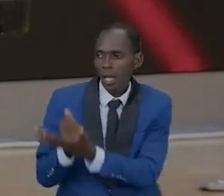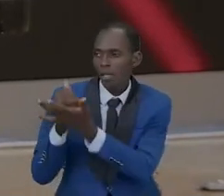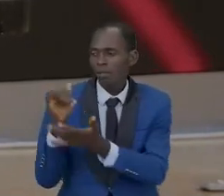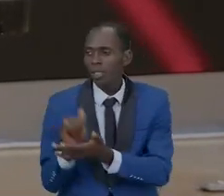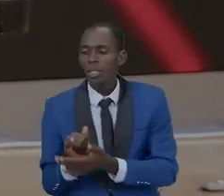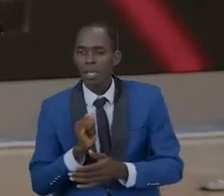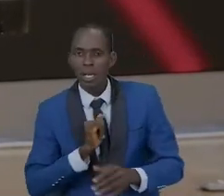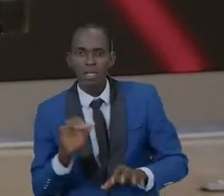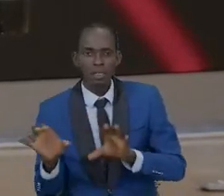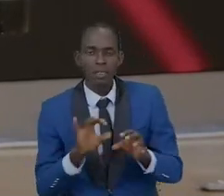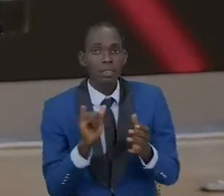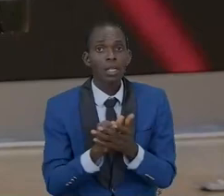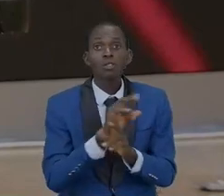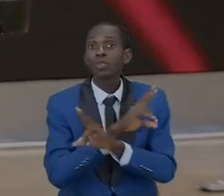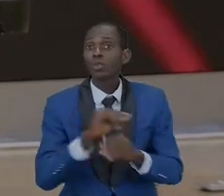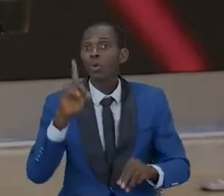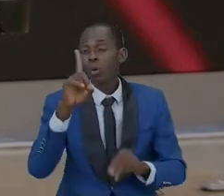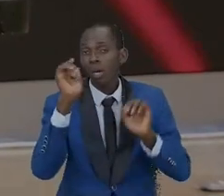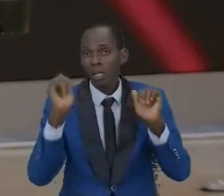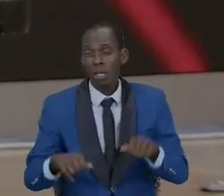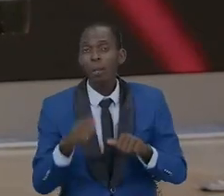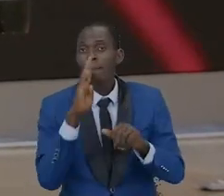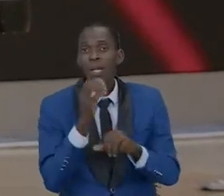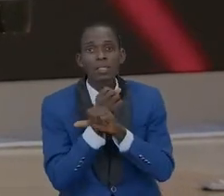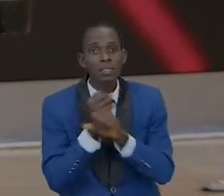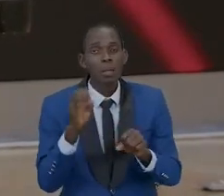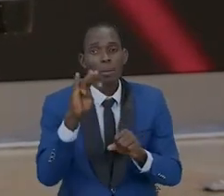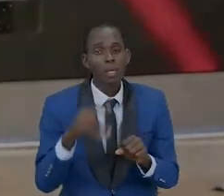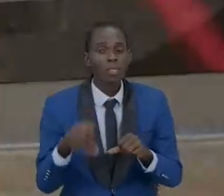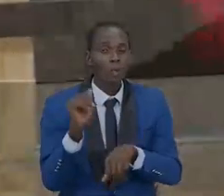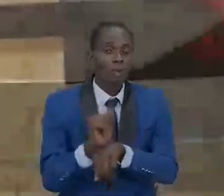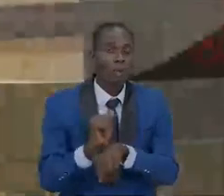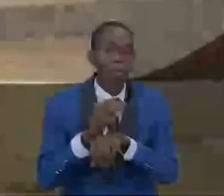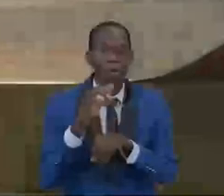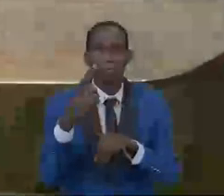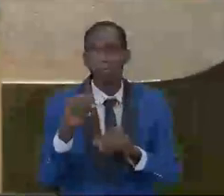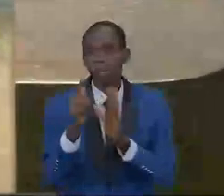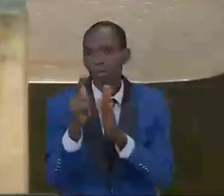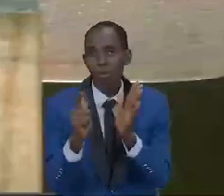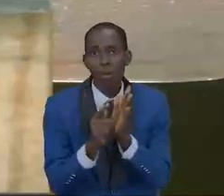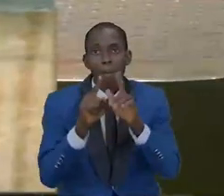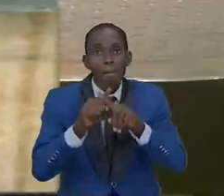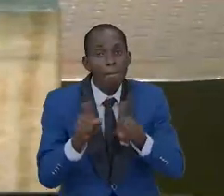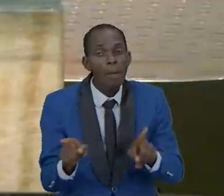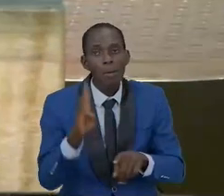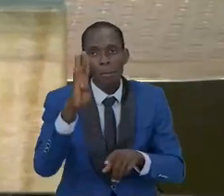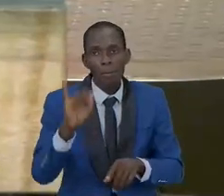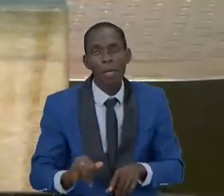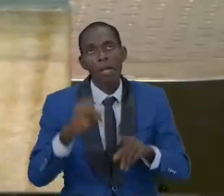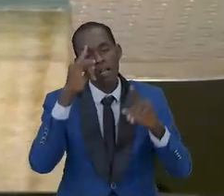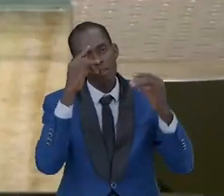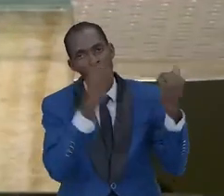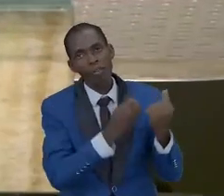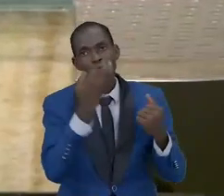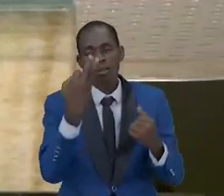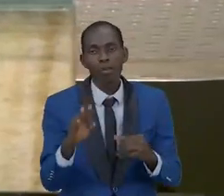force de faire cela personne nul ne peut être justifiée par les œuvres de la loi mais par